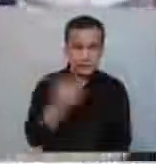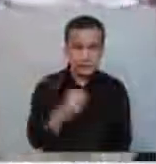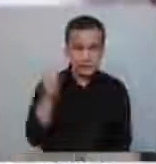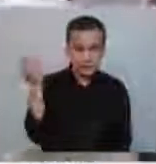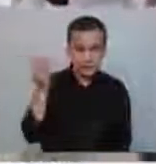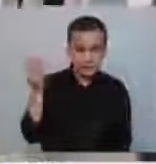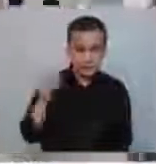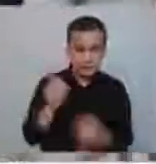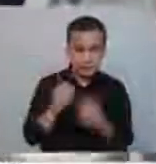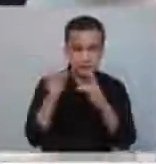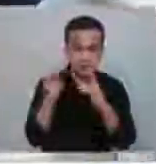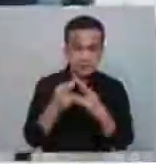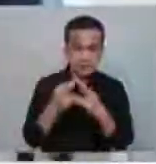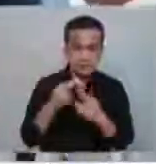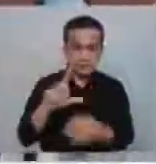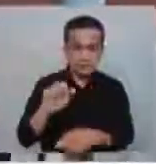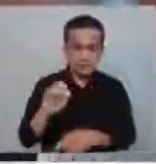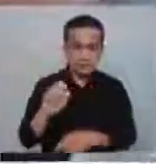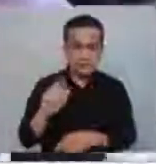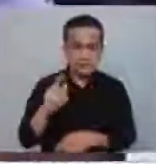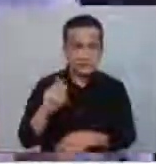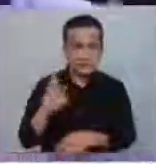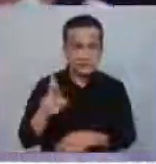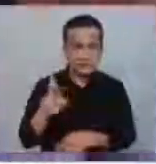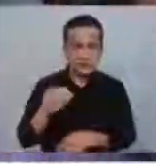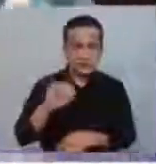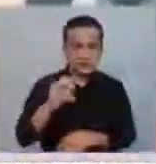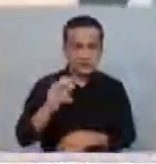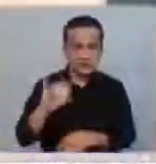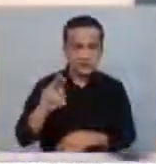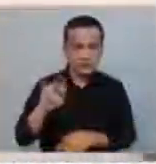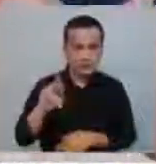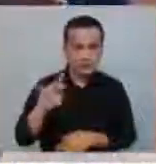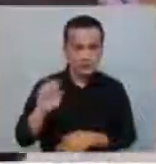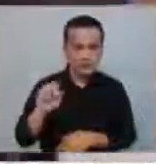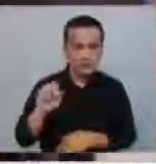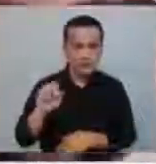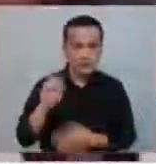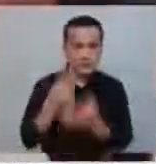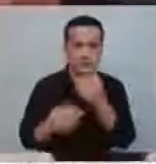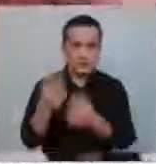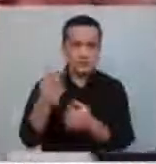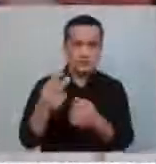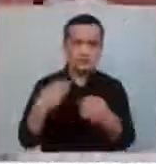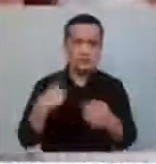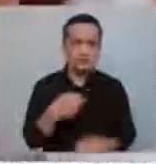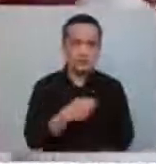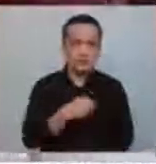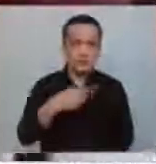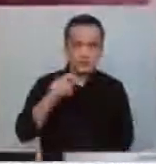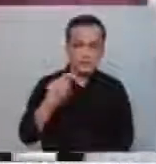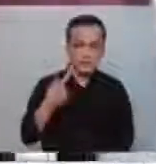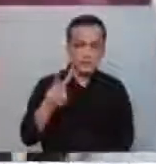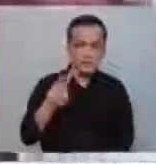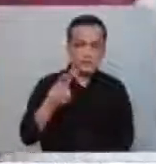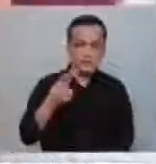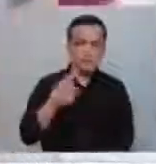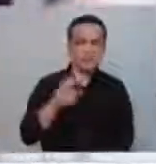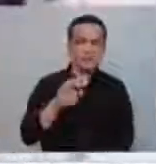ay sina Mr. Leo Gilor at Mr. Jojo Racelis na kapwa-aktibong miyembro ng PTV GFPS.